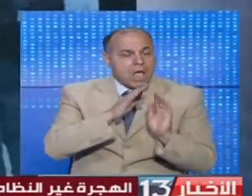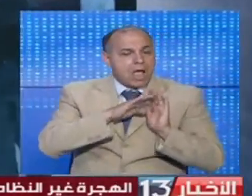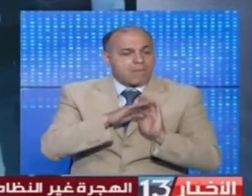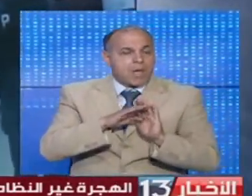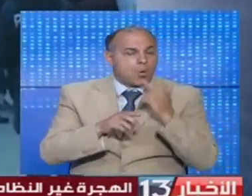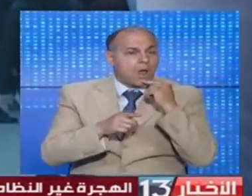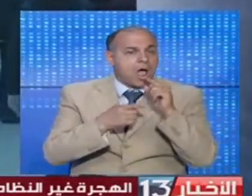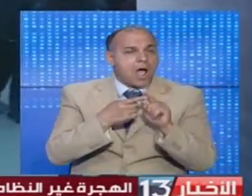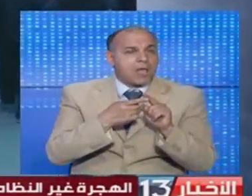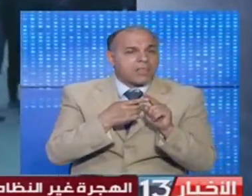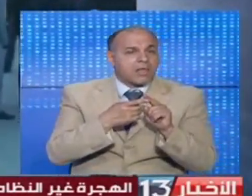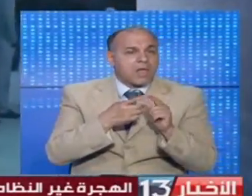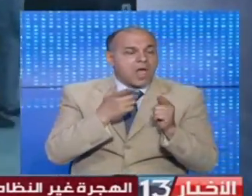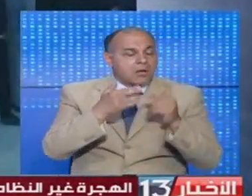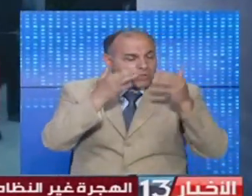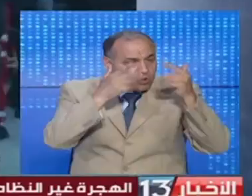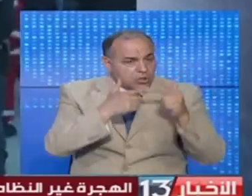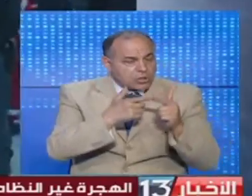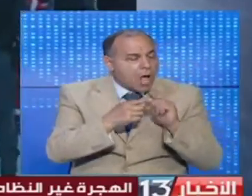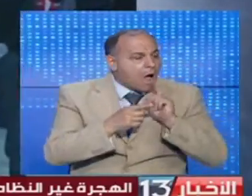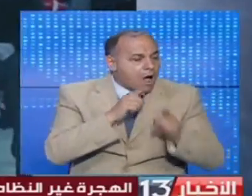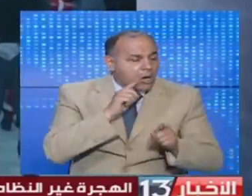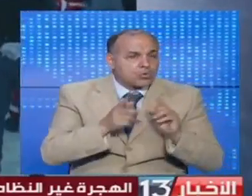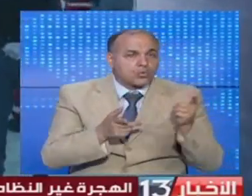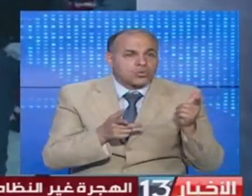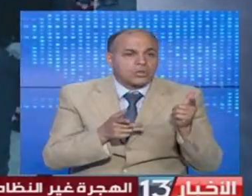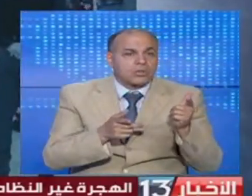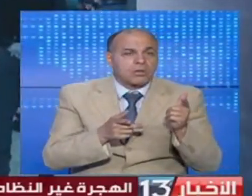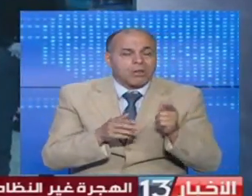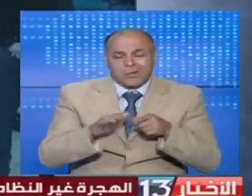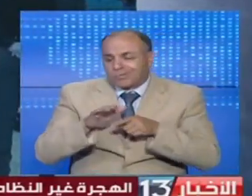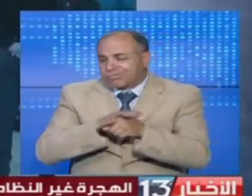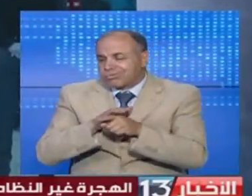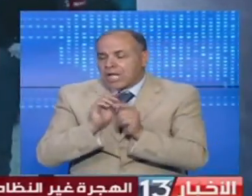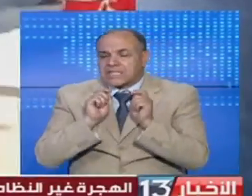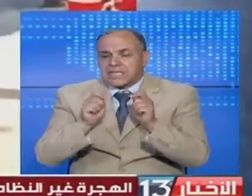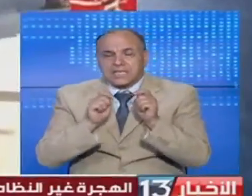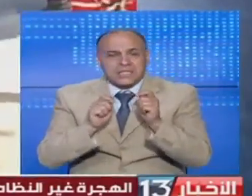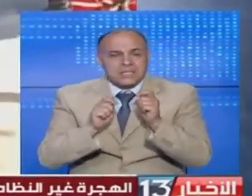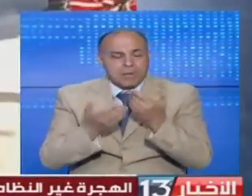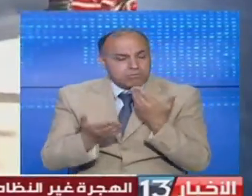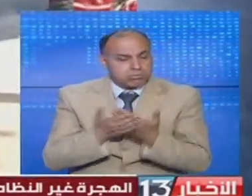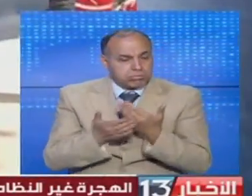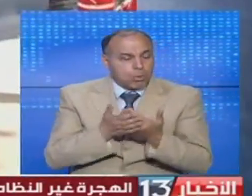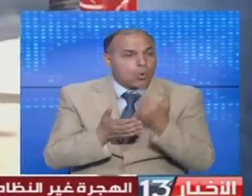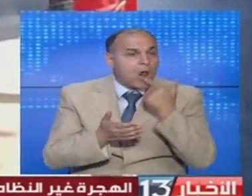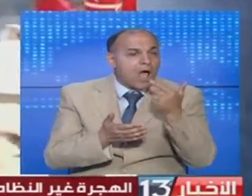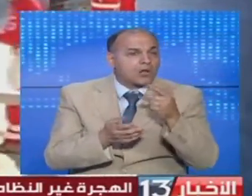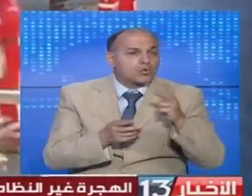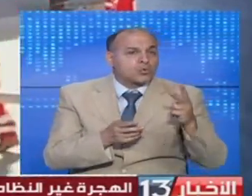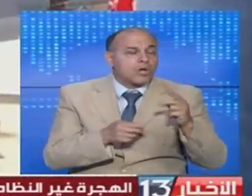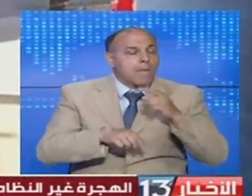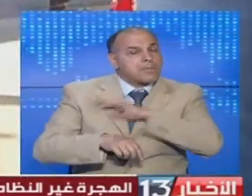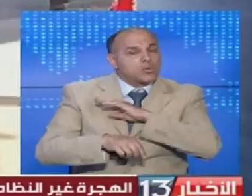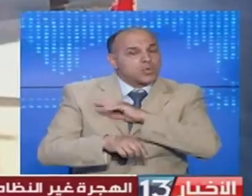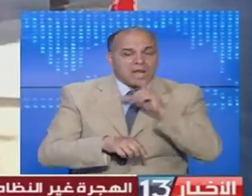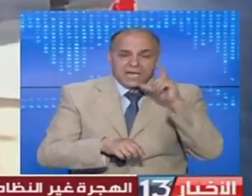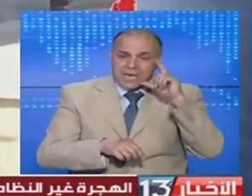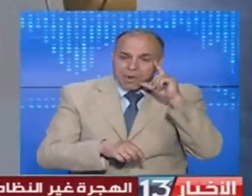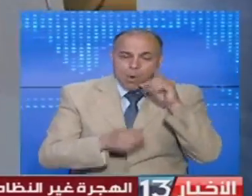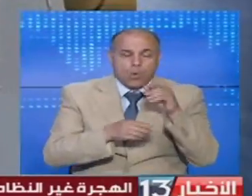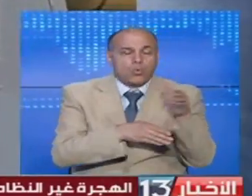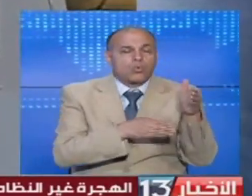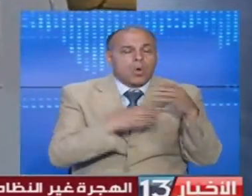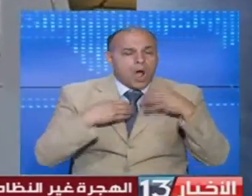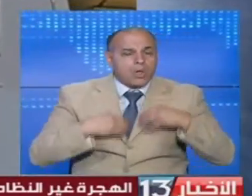هو نتاج ونتيجه قرارات وممارسات سياسيه ملموسه من جانب السلطات الليبيه ودول